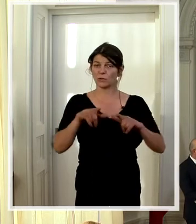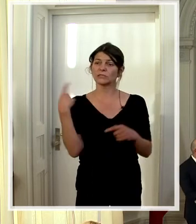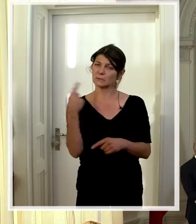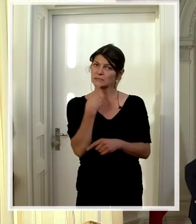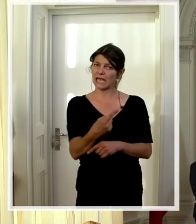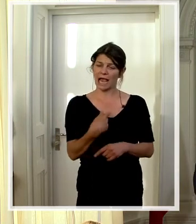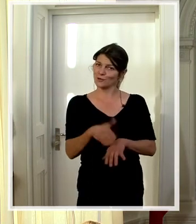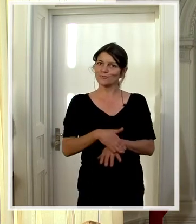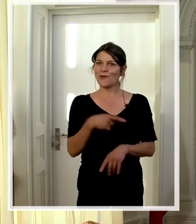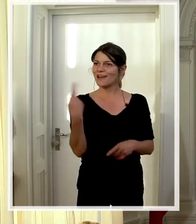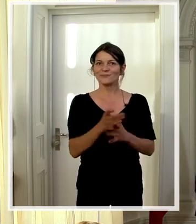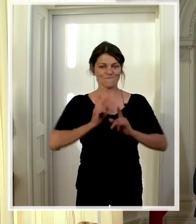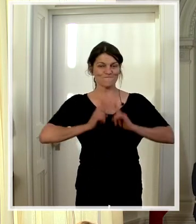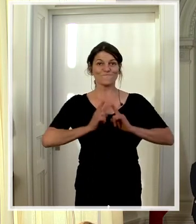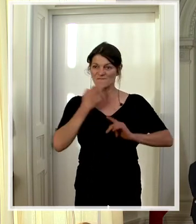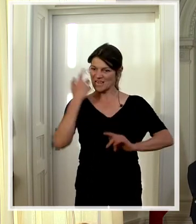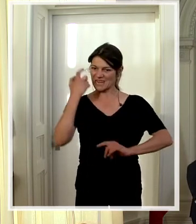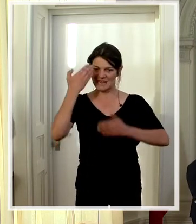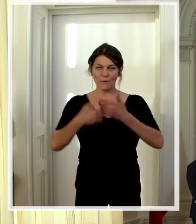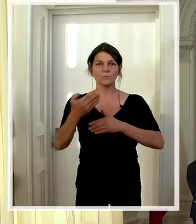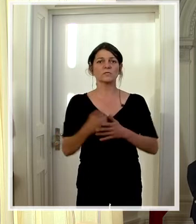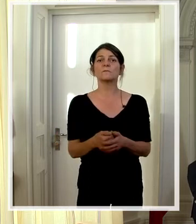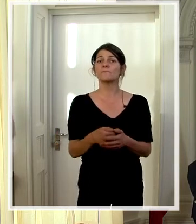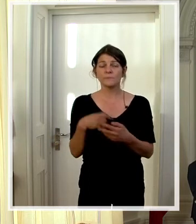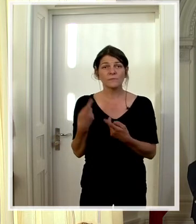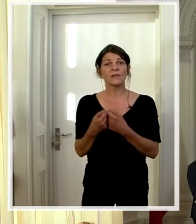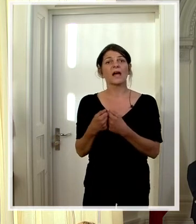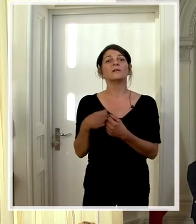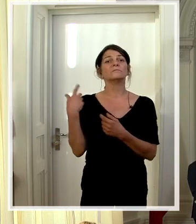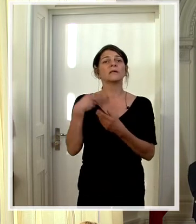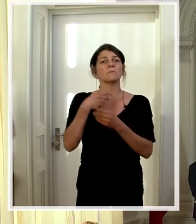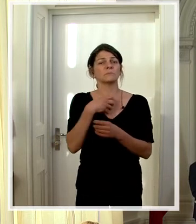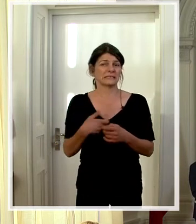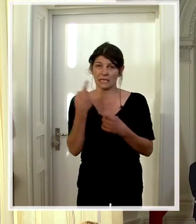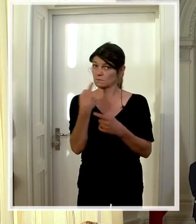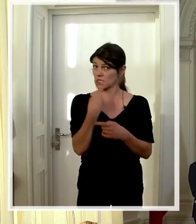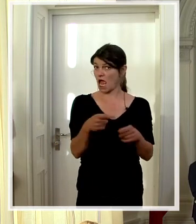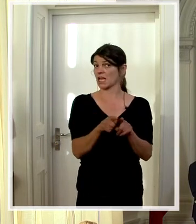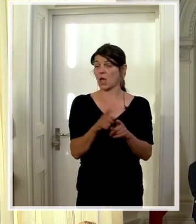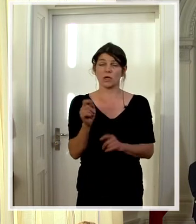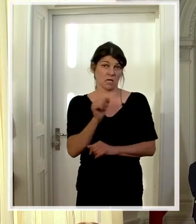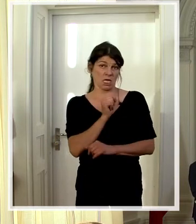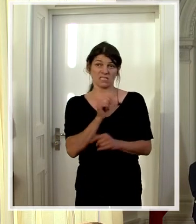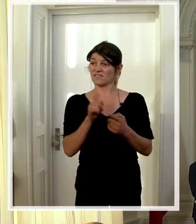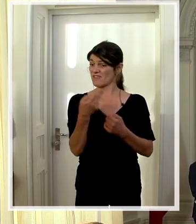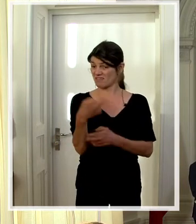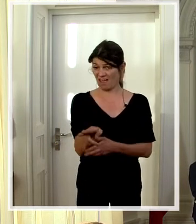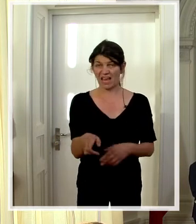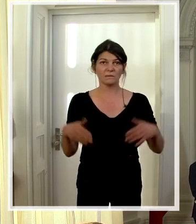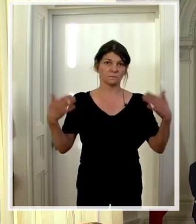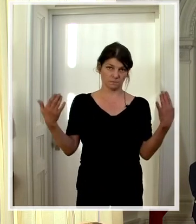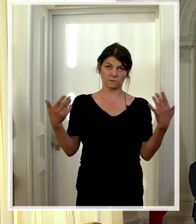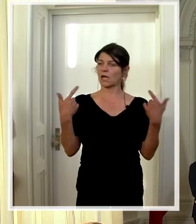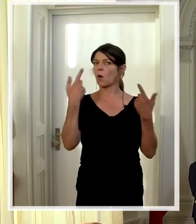spielst eine Aufbruchstimmung. Der Erbprinz sieht auch eigentlich, er befürchtet, dass wenn es ein Nein gibt, dann gibt es die